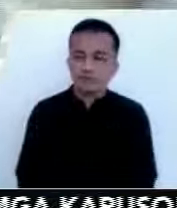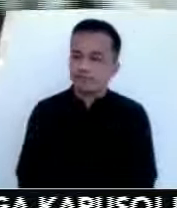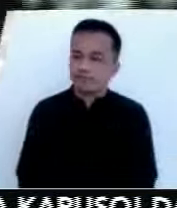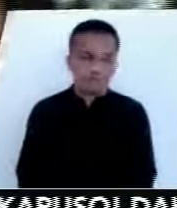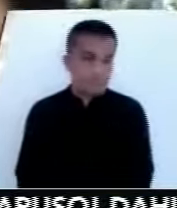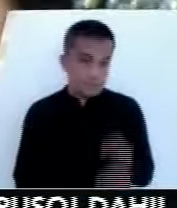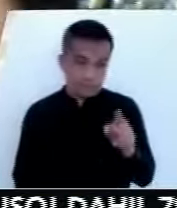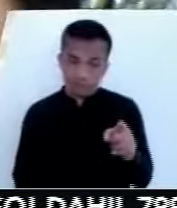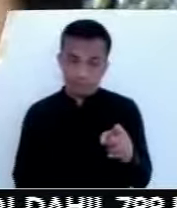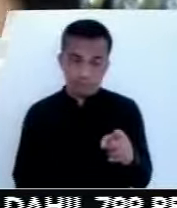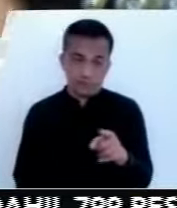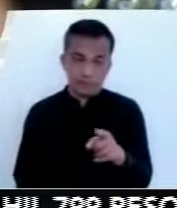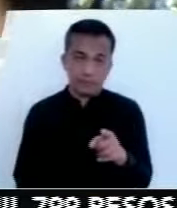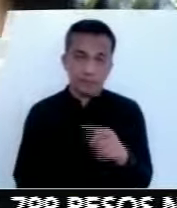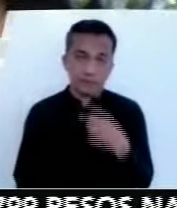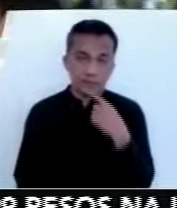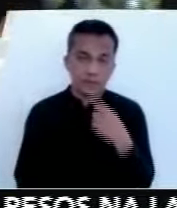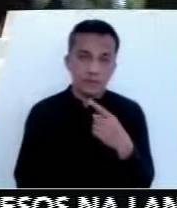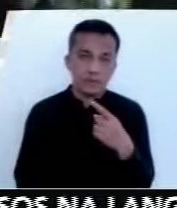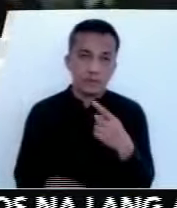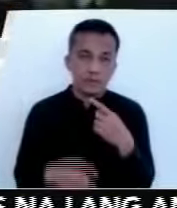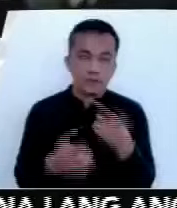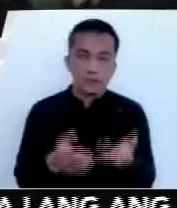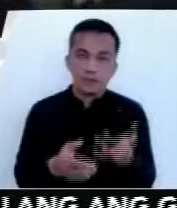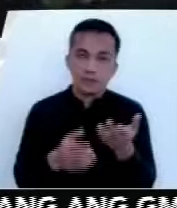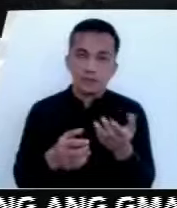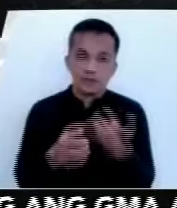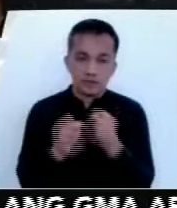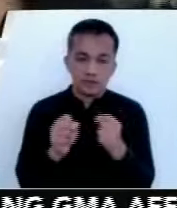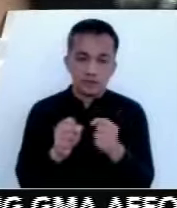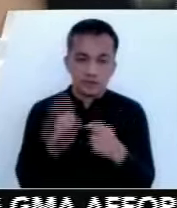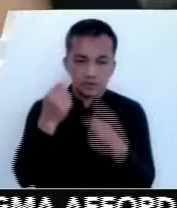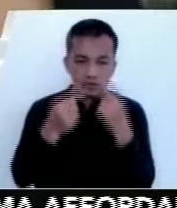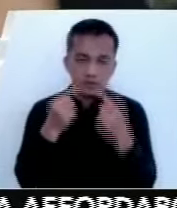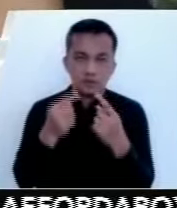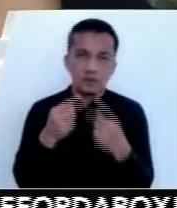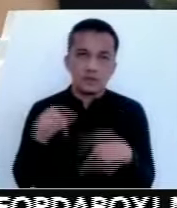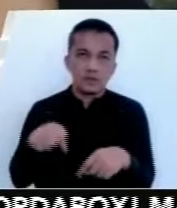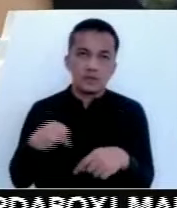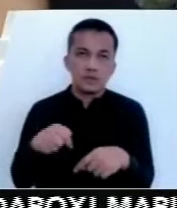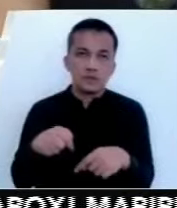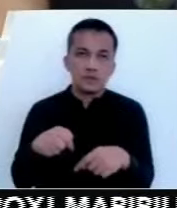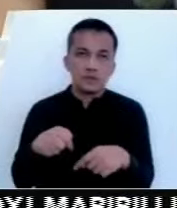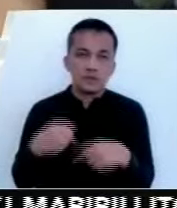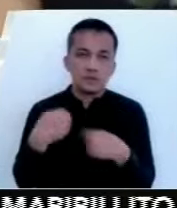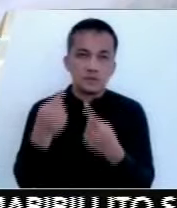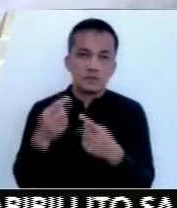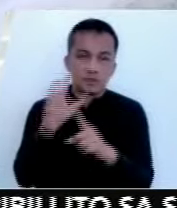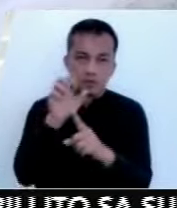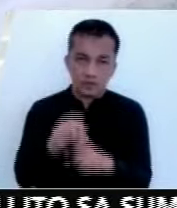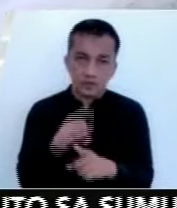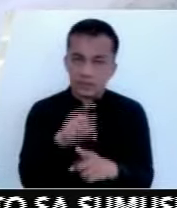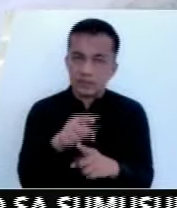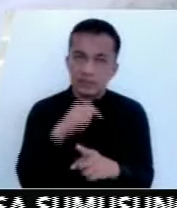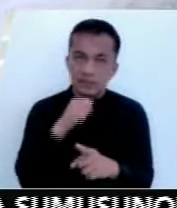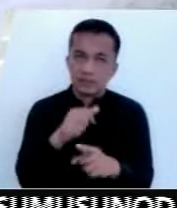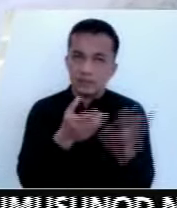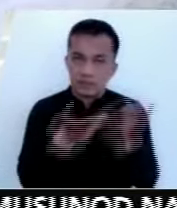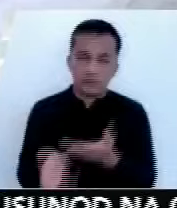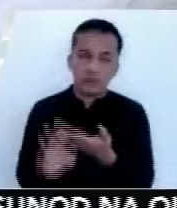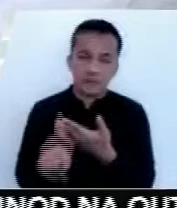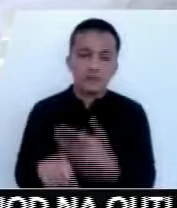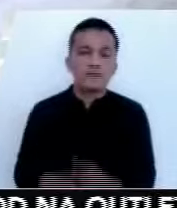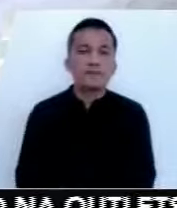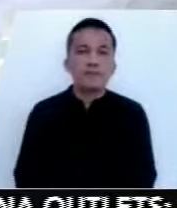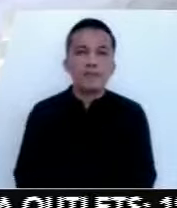never raised security concerns to the committee before nito na lamang naaresto ka na at ibinalik dito kaya muling